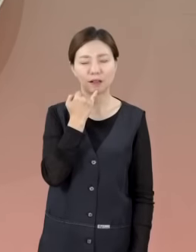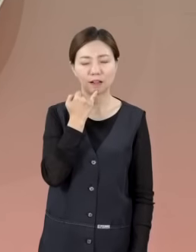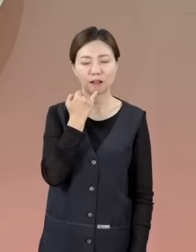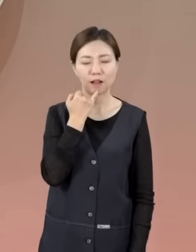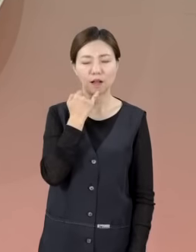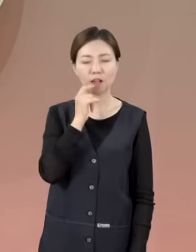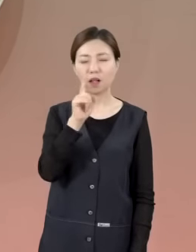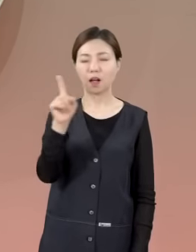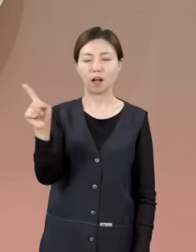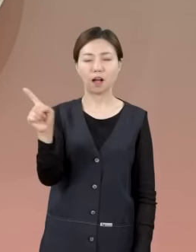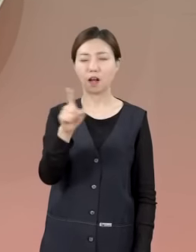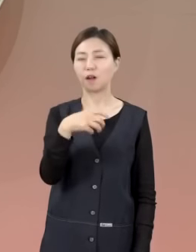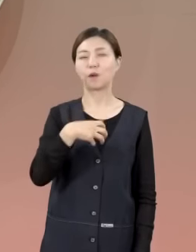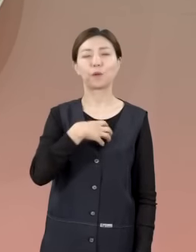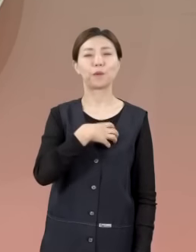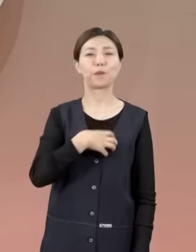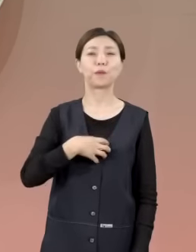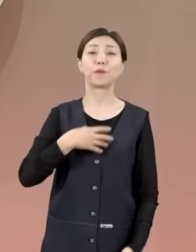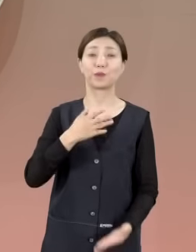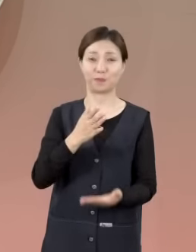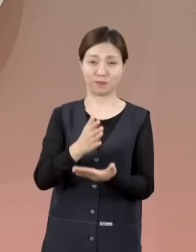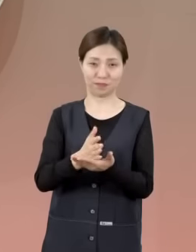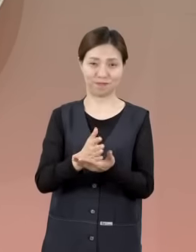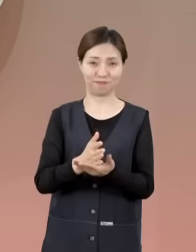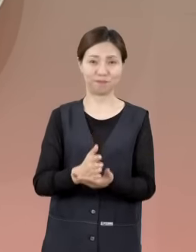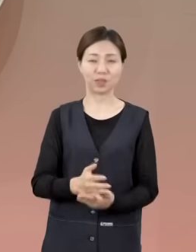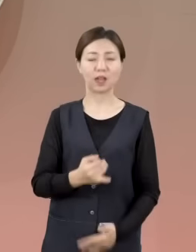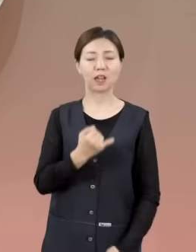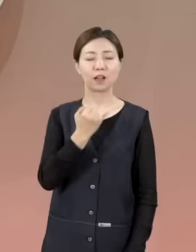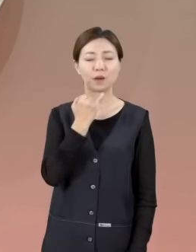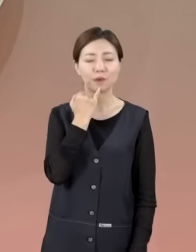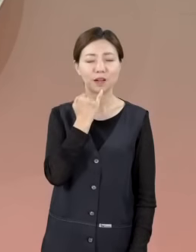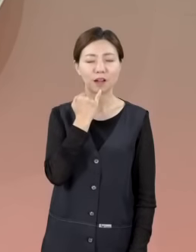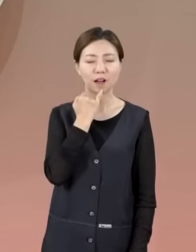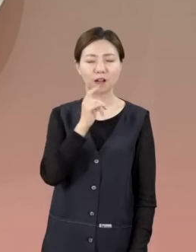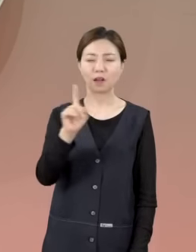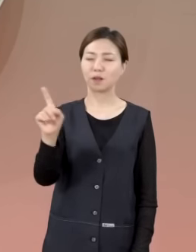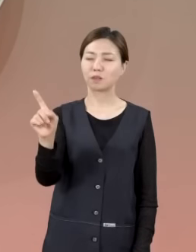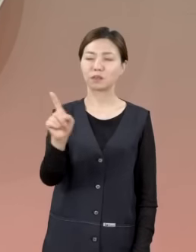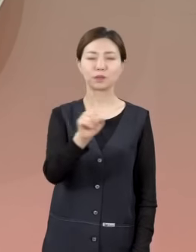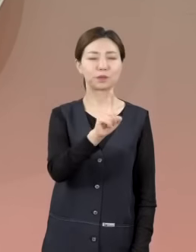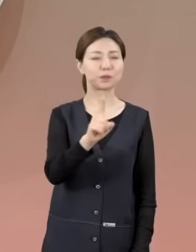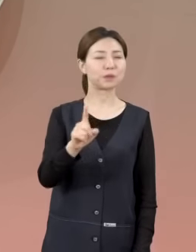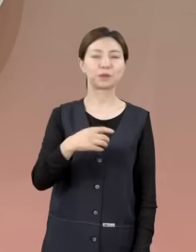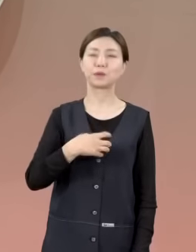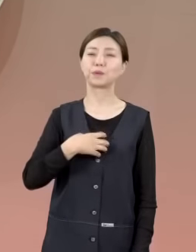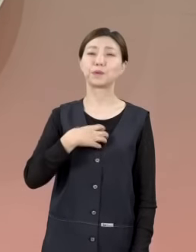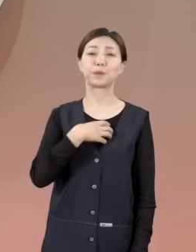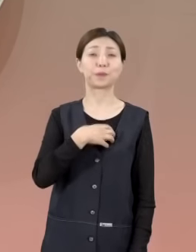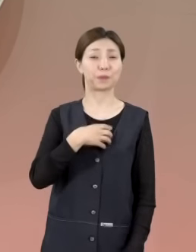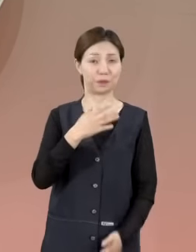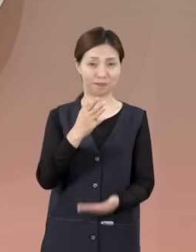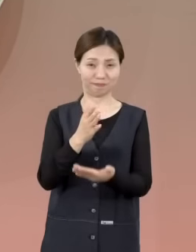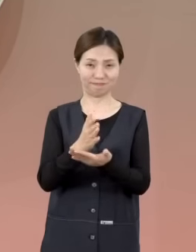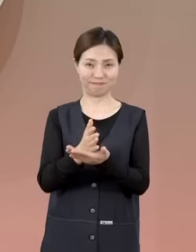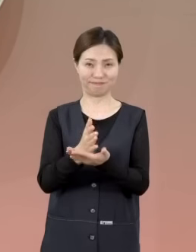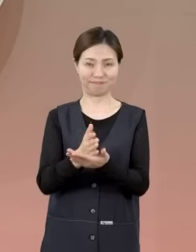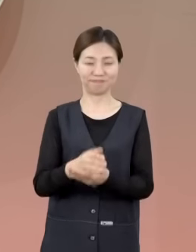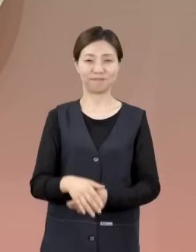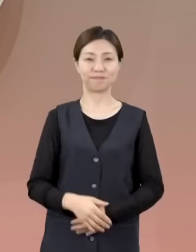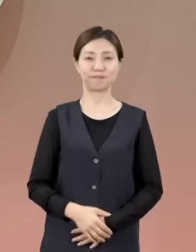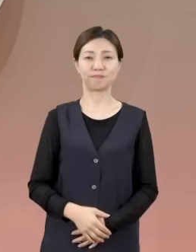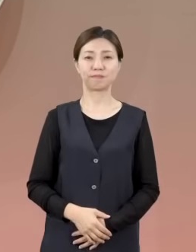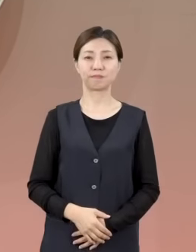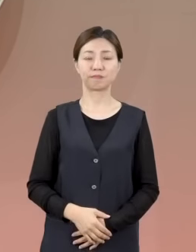말씀하셨습니다 괜찮다 아무 걱정하지 말거라 괜찮다 아무